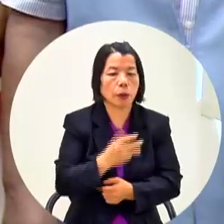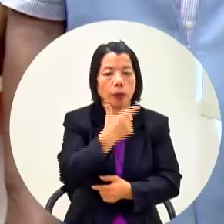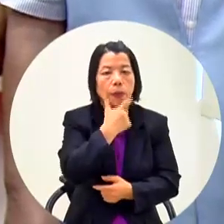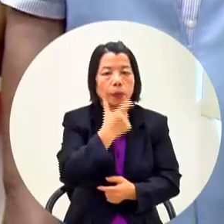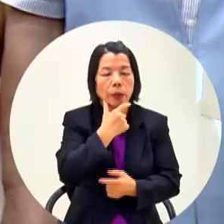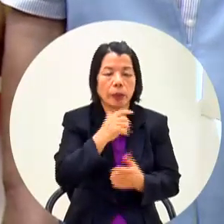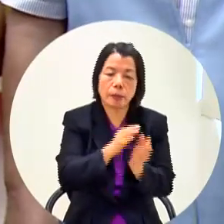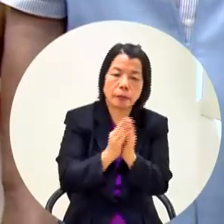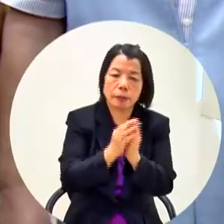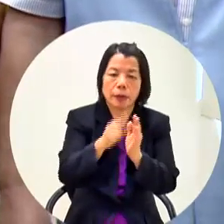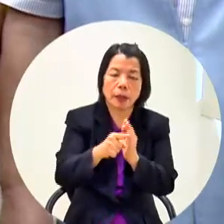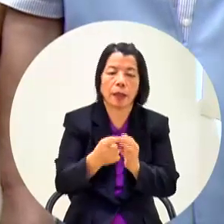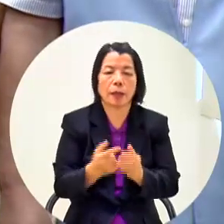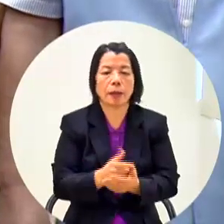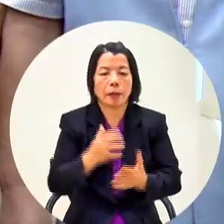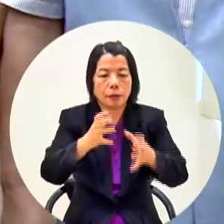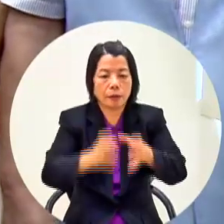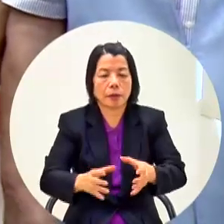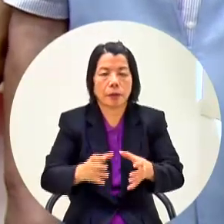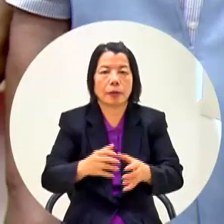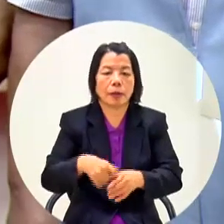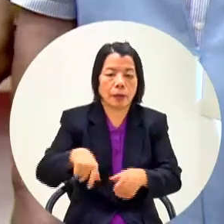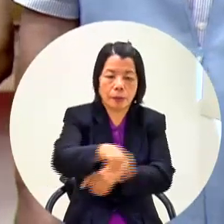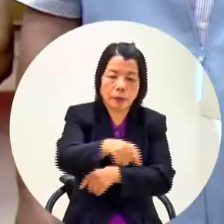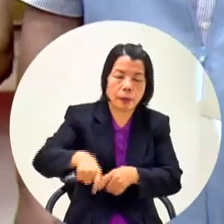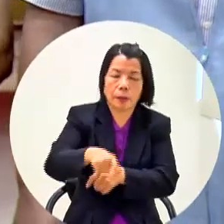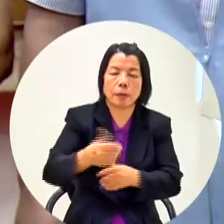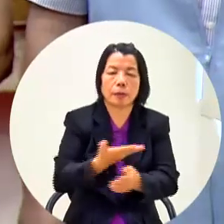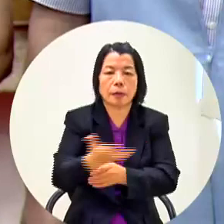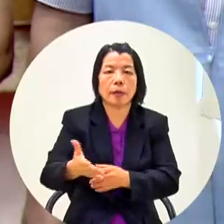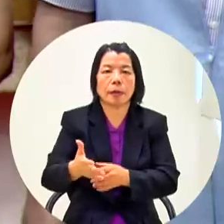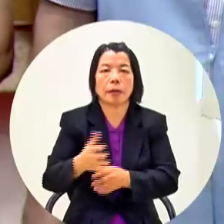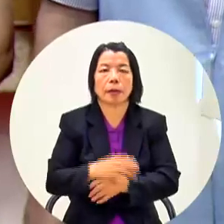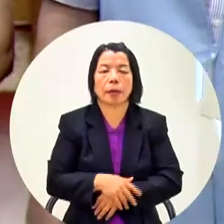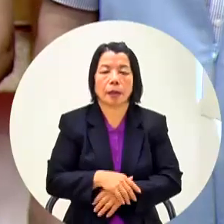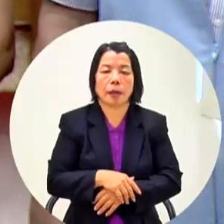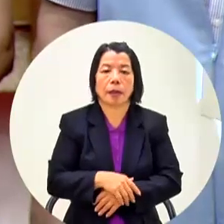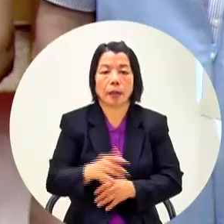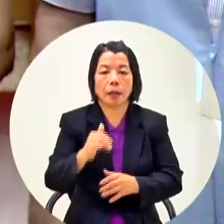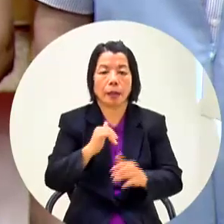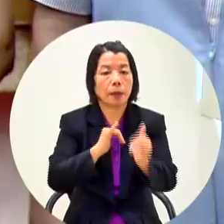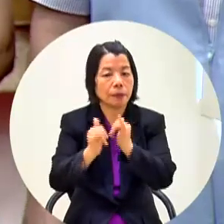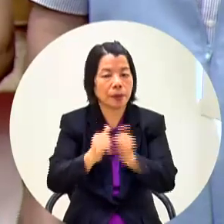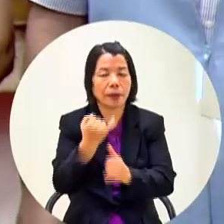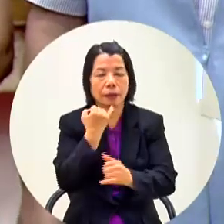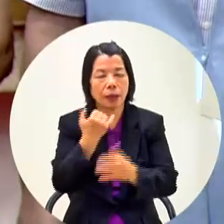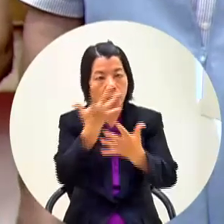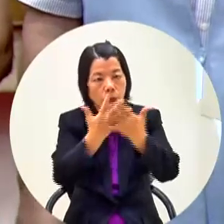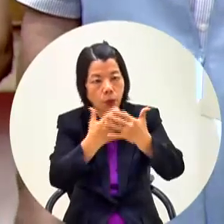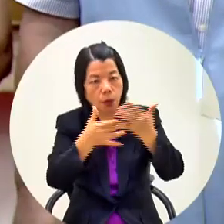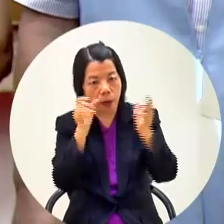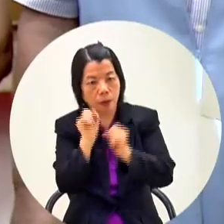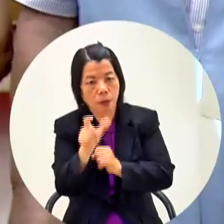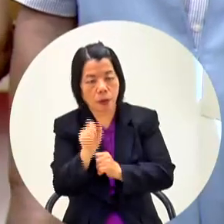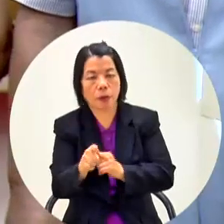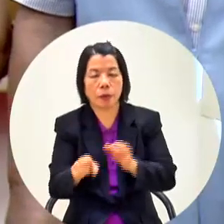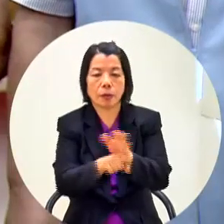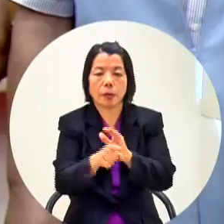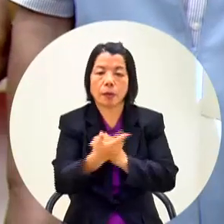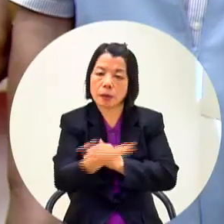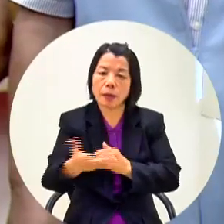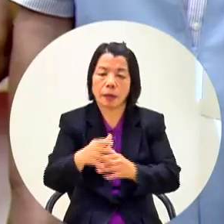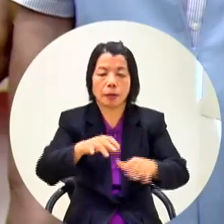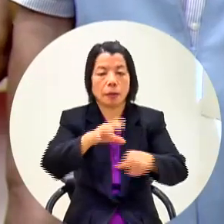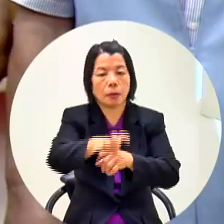一个平台，让我们高雄市的市民能够用网购的方法，能够让我们农民的这